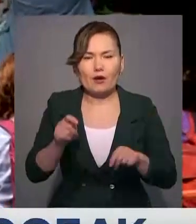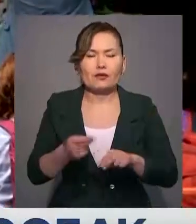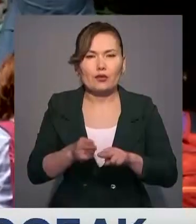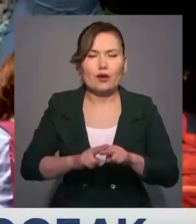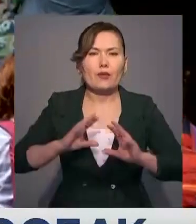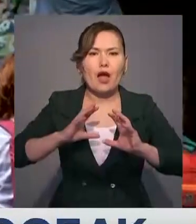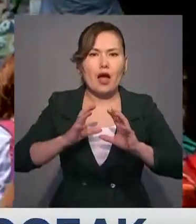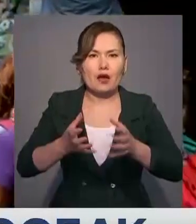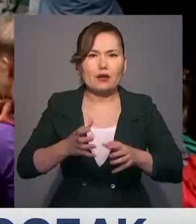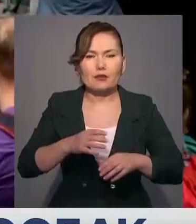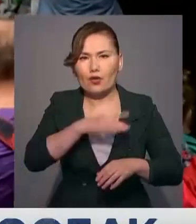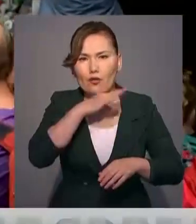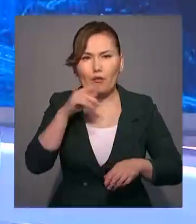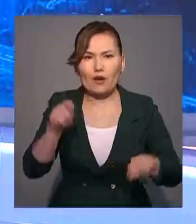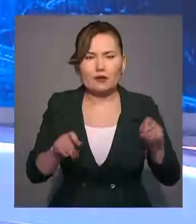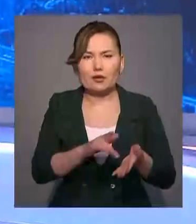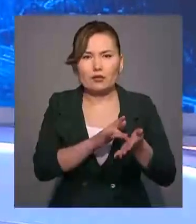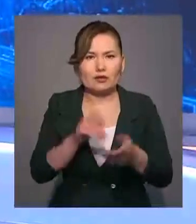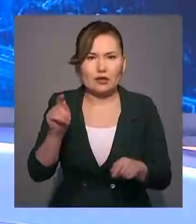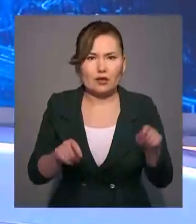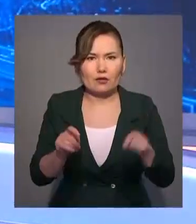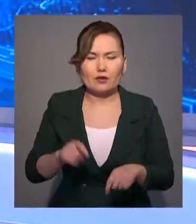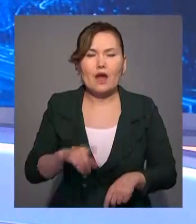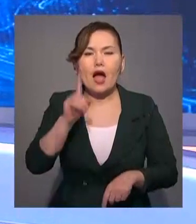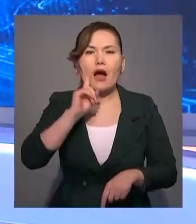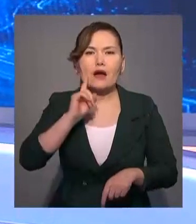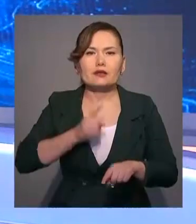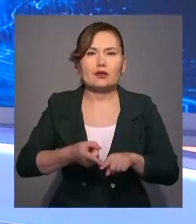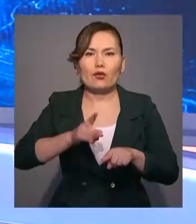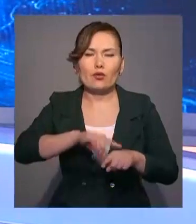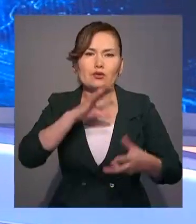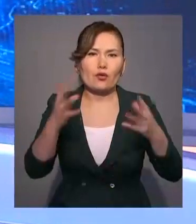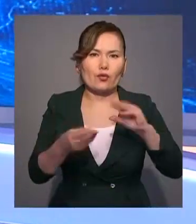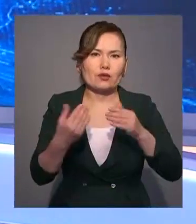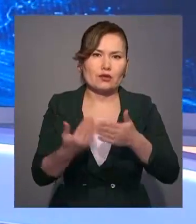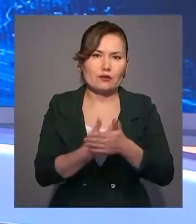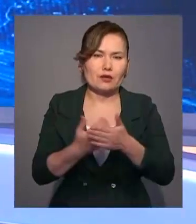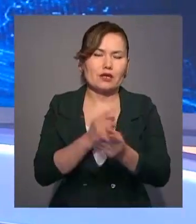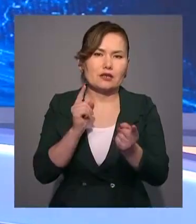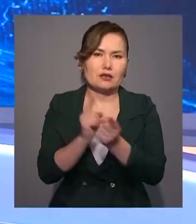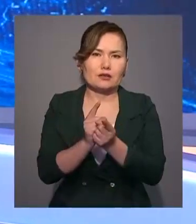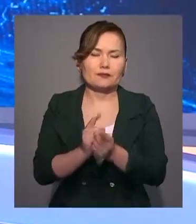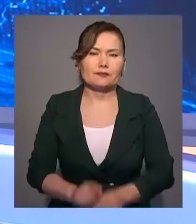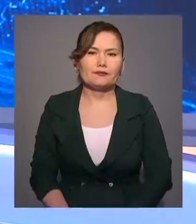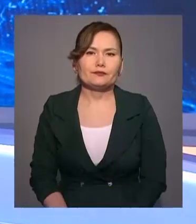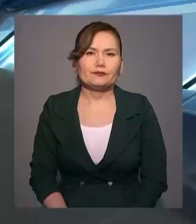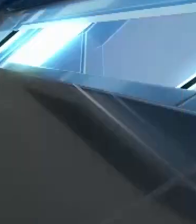бойынша үздік болып табылады. Әзірге айтар ақпарымыз тәмам, мамандықта қайта жүздескенше.